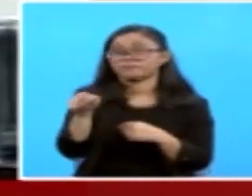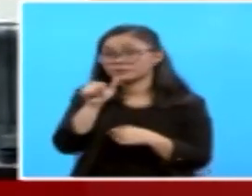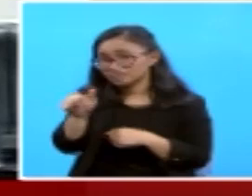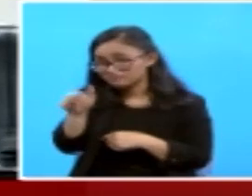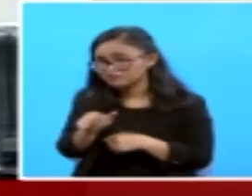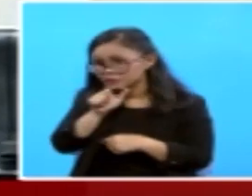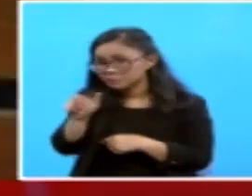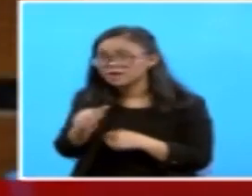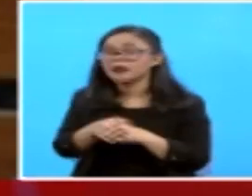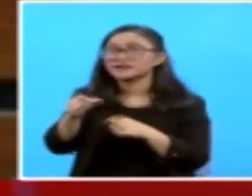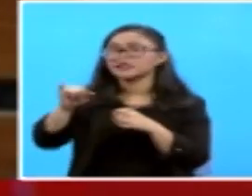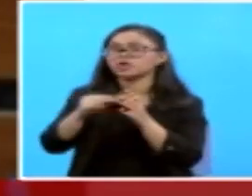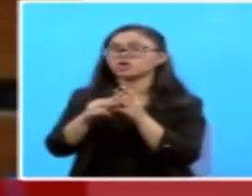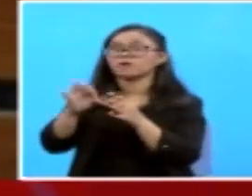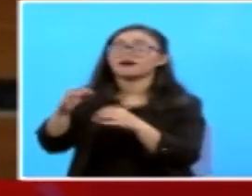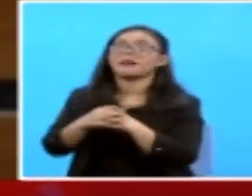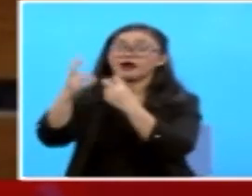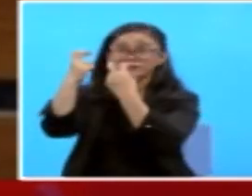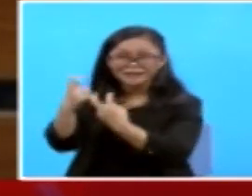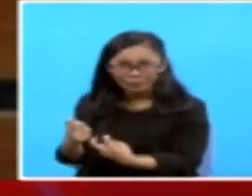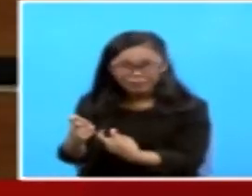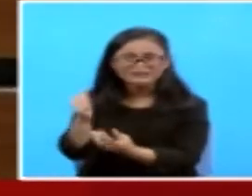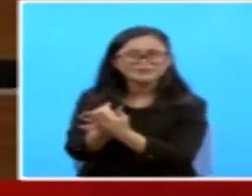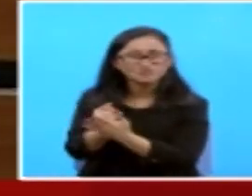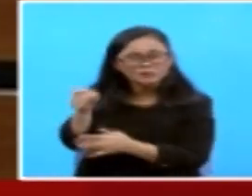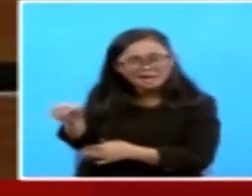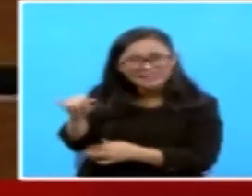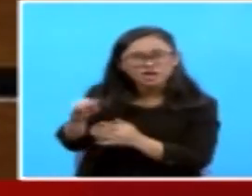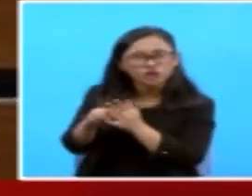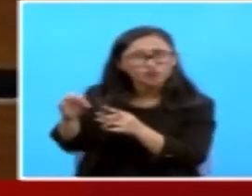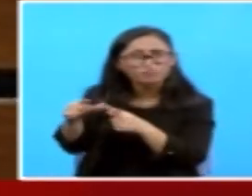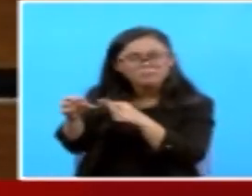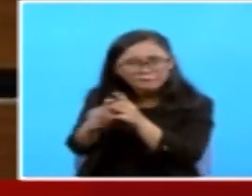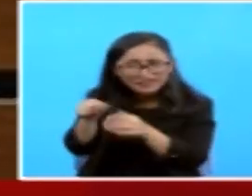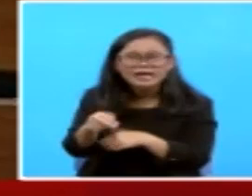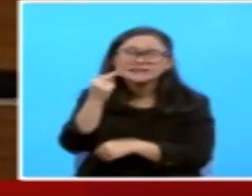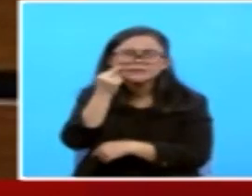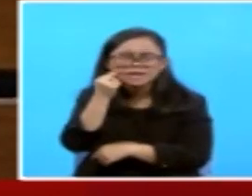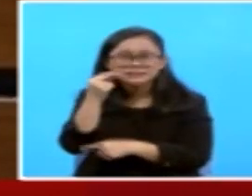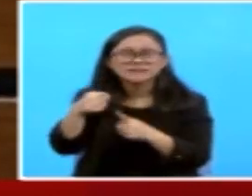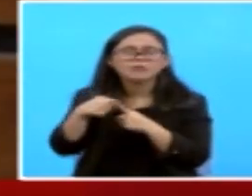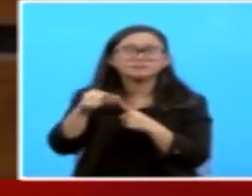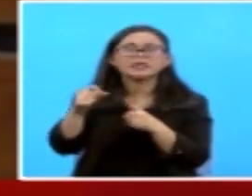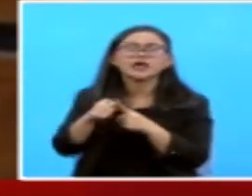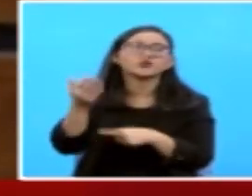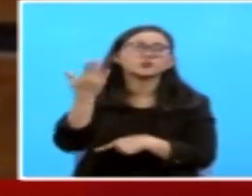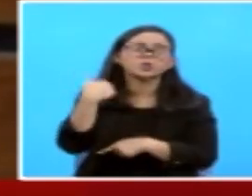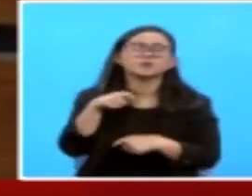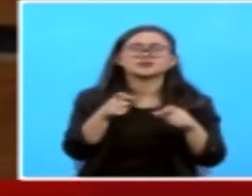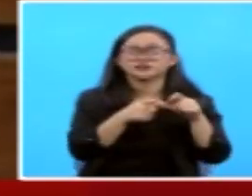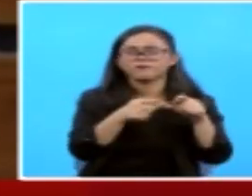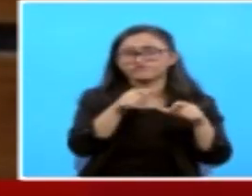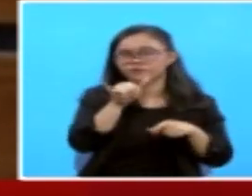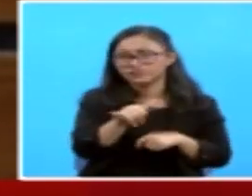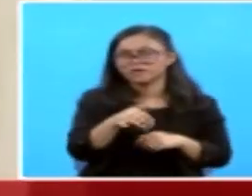yang merupakan auditor BPK, dan Nyoman sendiri merupakan salah satu saksi ahli yang dihadirkan KPK saat sidang Syafruddin. Dan salah